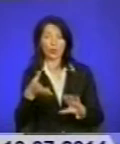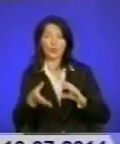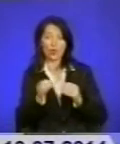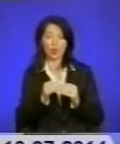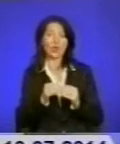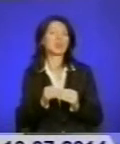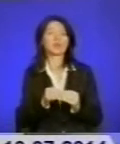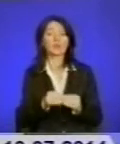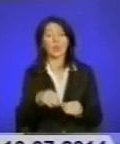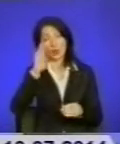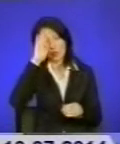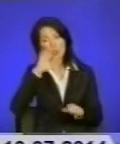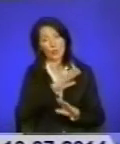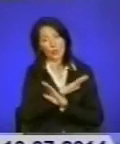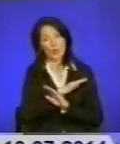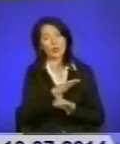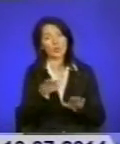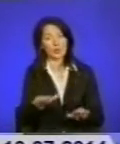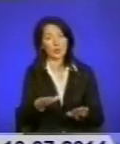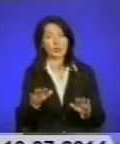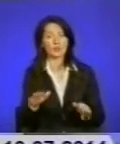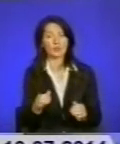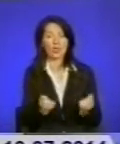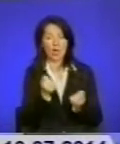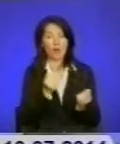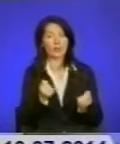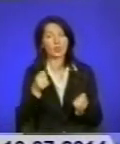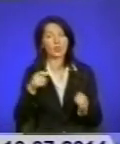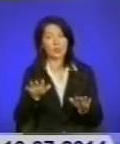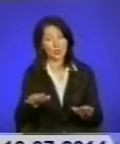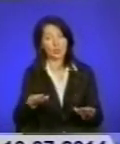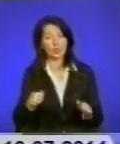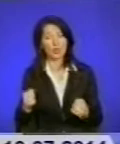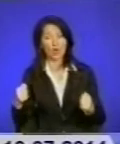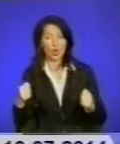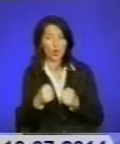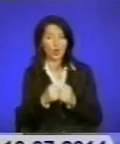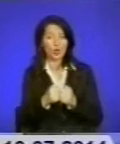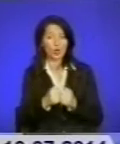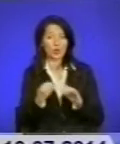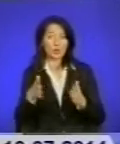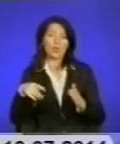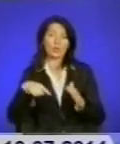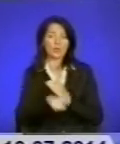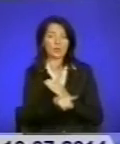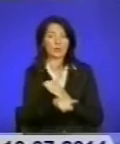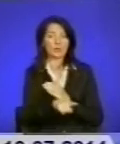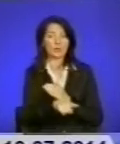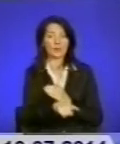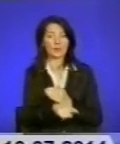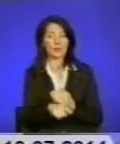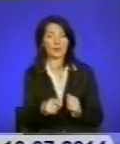від отриманих травм помер на місці пригоди, водій з місця події, з місця дорожньо-транспортної події зник. Значить,